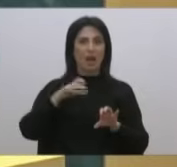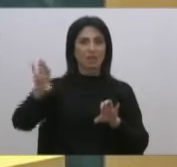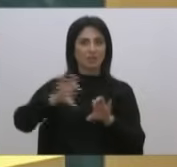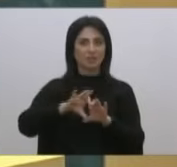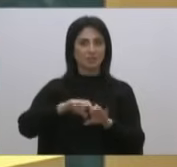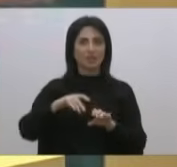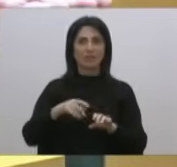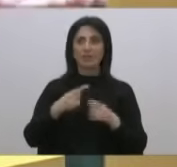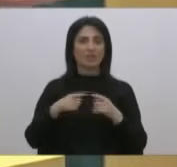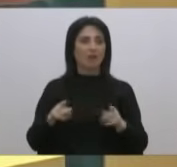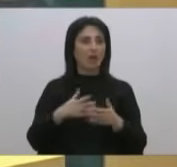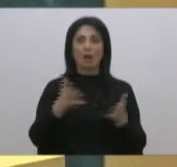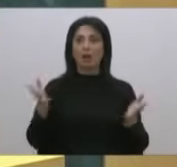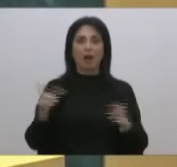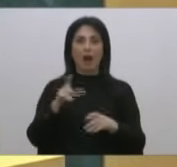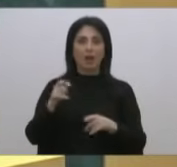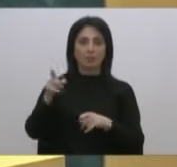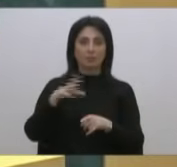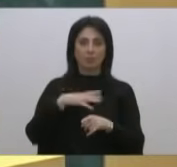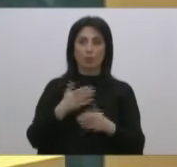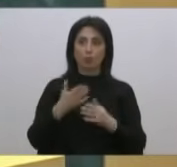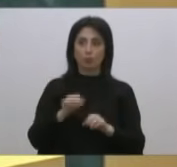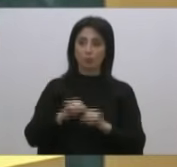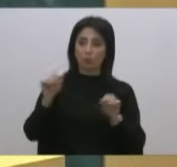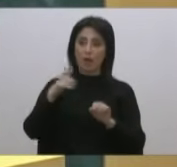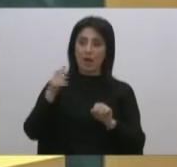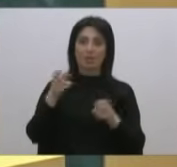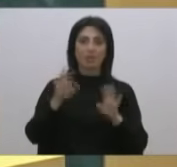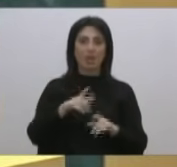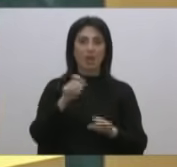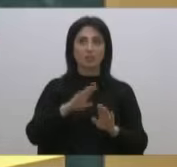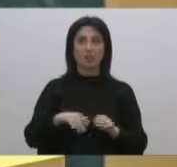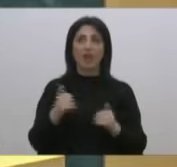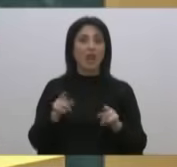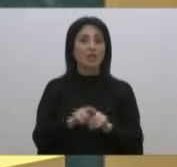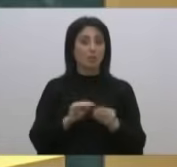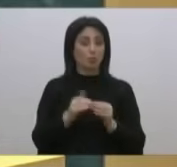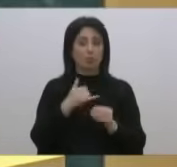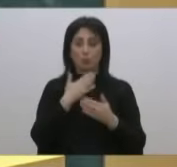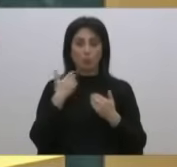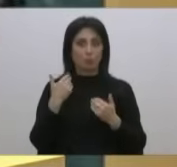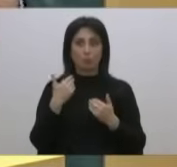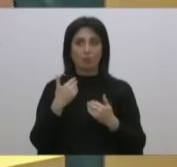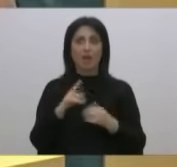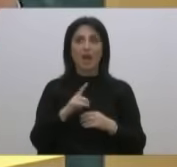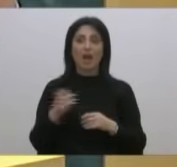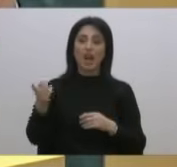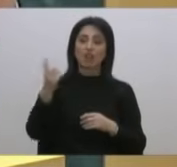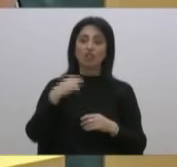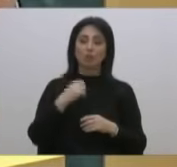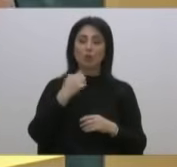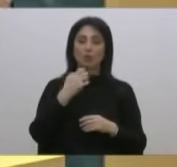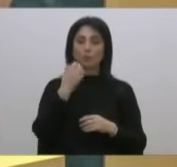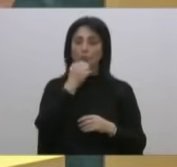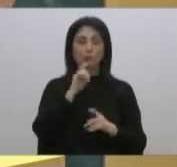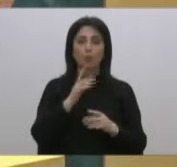გაზი, სხვა არ იყო გაზი და ამიტომ თუ აფეთქდებოდა ეს გაზი, დარჩებოდი უგაზო. დღეს ასეთი პრობლემა არ არის. რა შემოდის ძირითადი